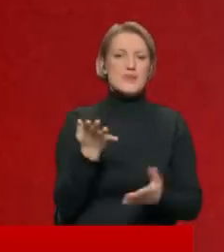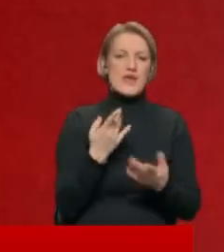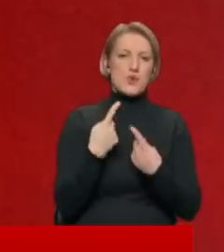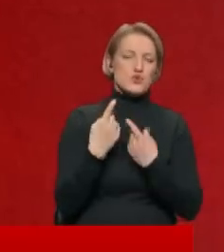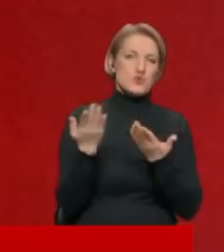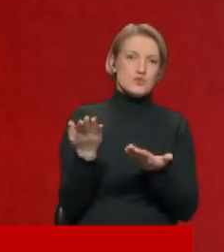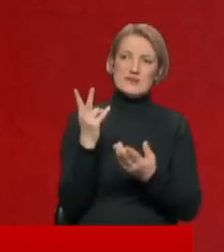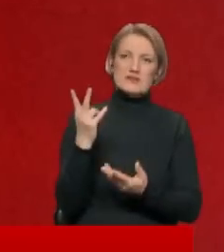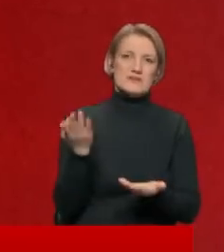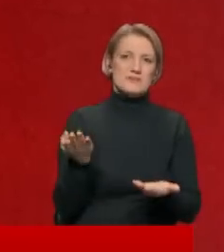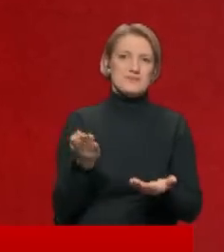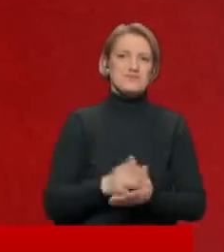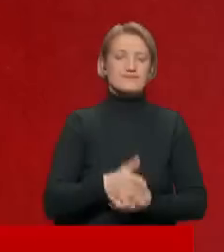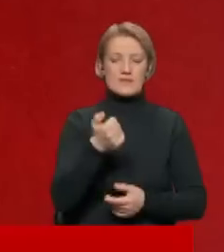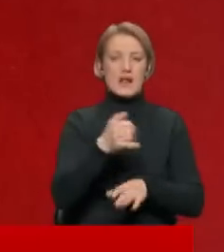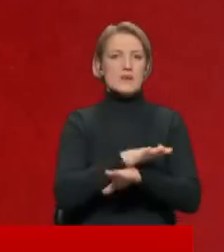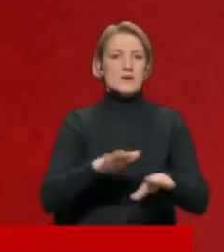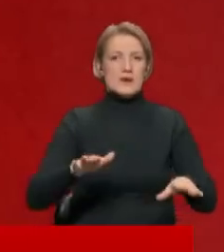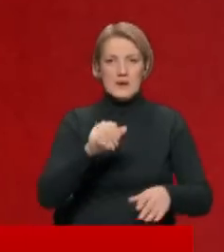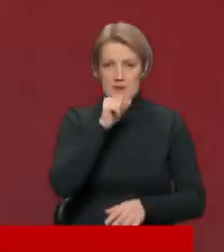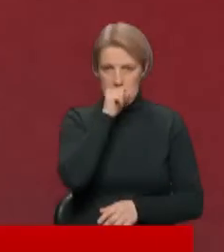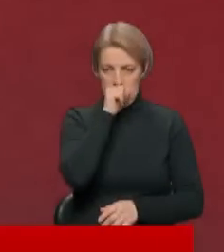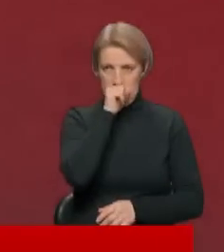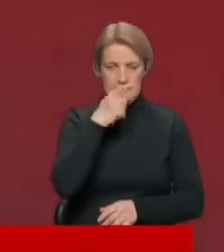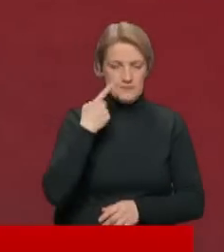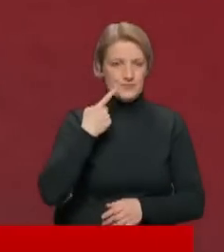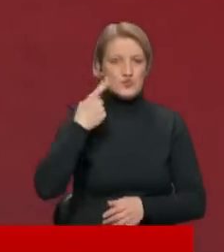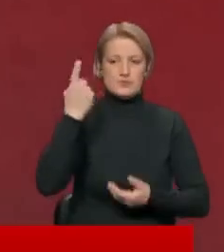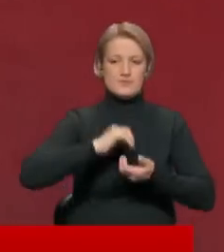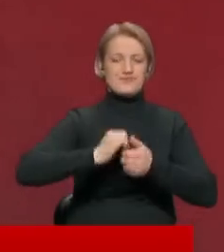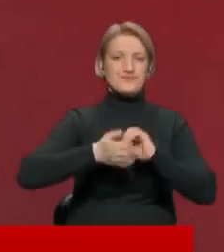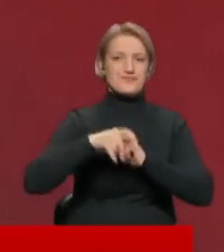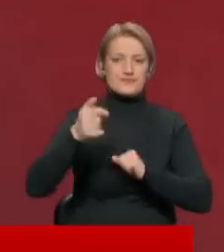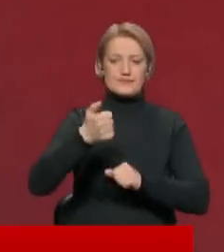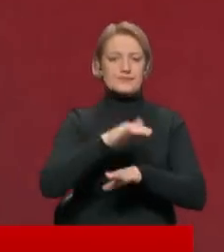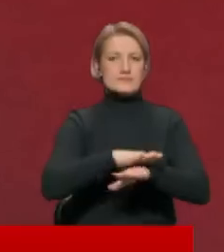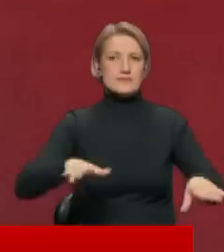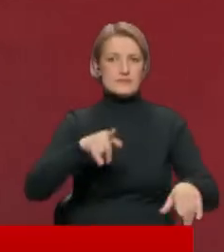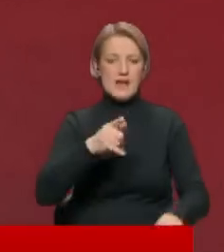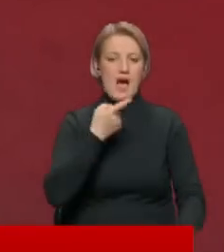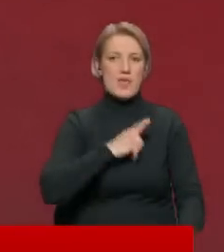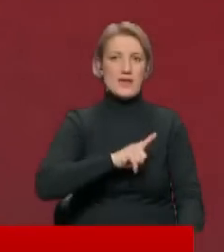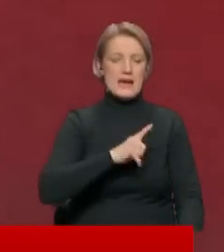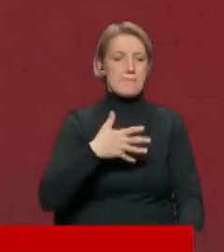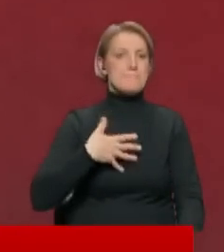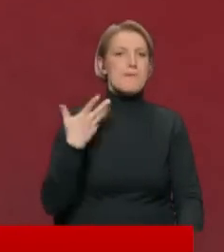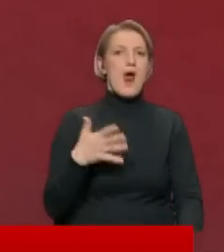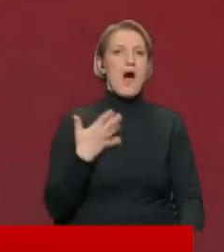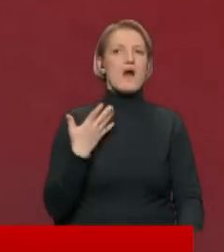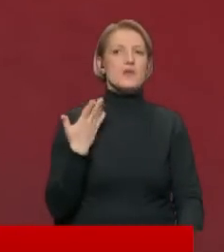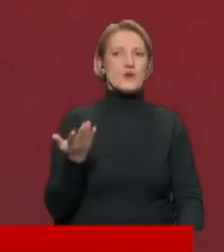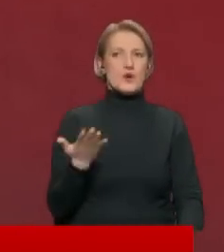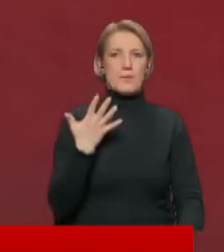konuşuyorsunuz Siz atılmasa konuşuluyor Cumhur ittifakında altılı masanın da adayı merak ediliyor